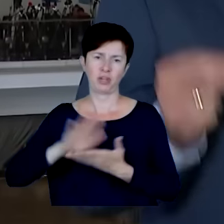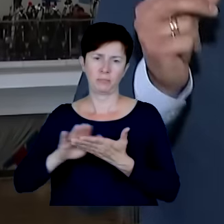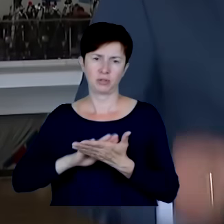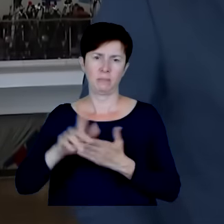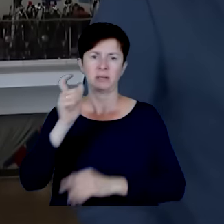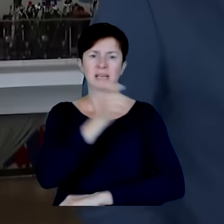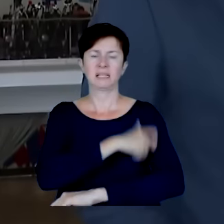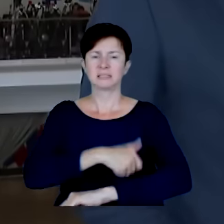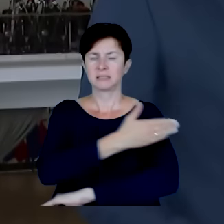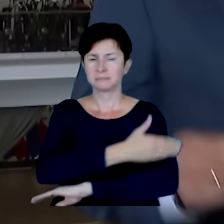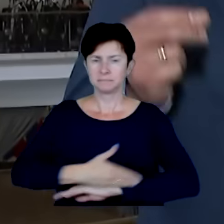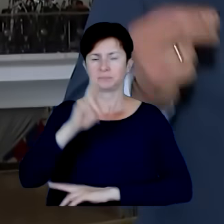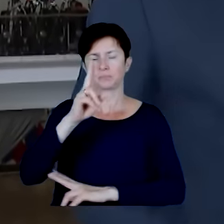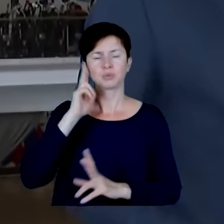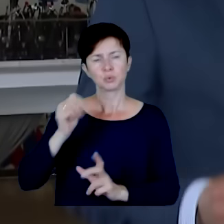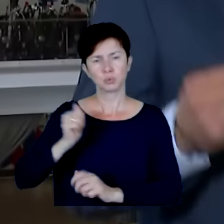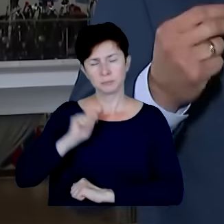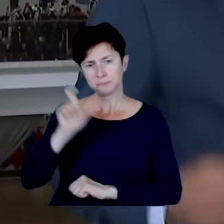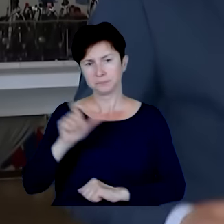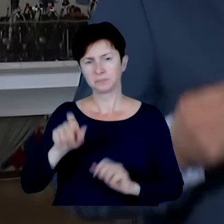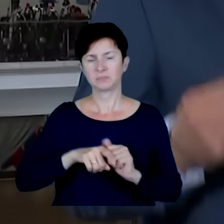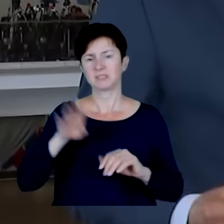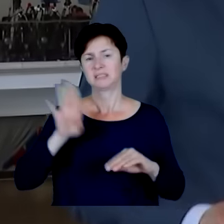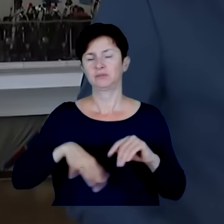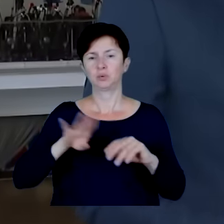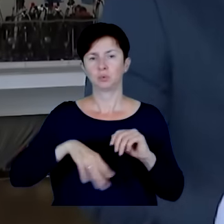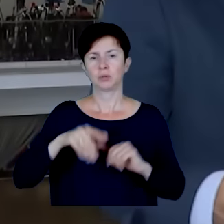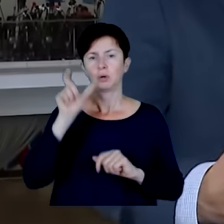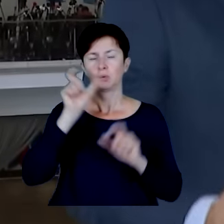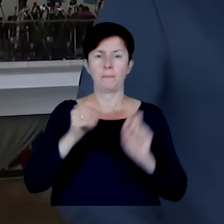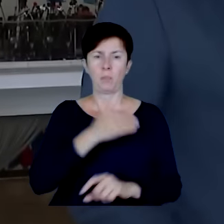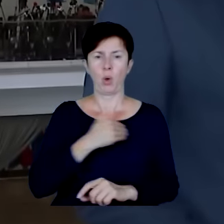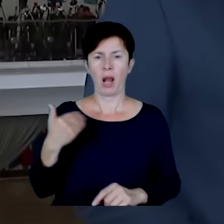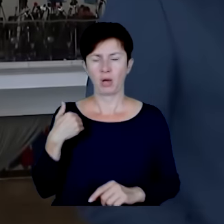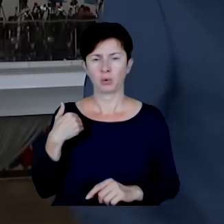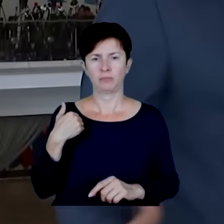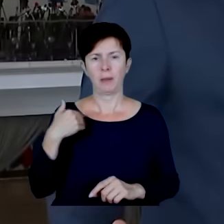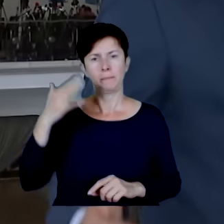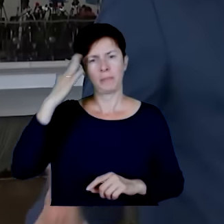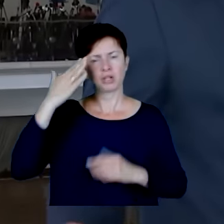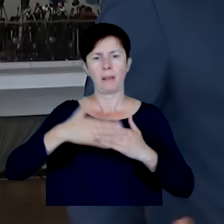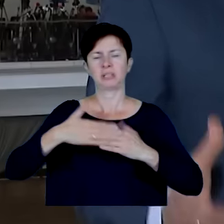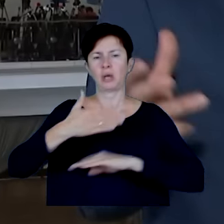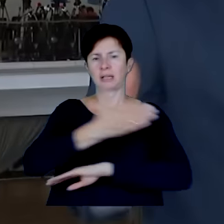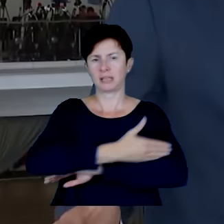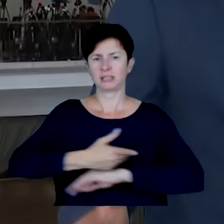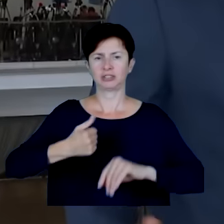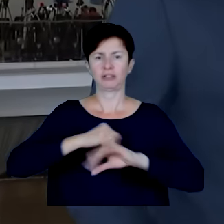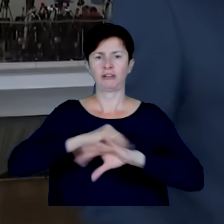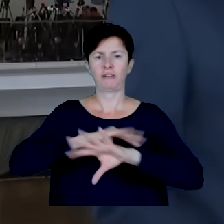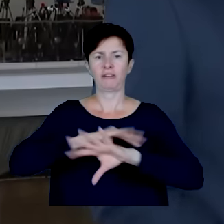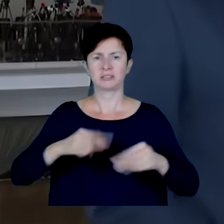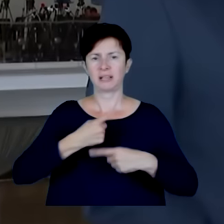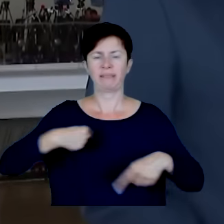Graniczną, żołnierzy i zwykłych wreszcie Polaków, mieszkańców terenów przygranicznych i wszystkich nas, wszystkich państwa